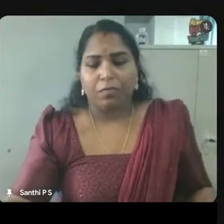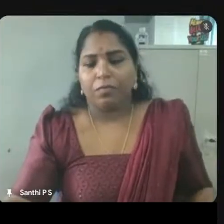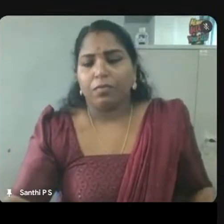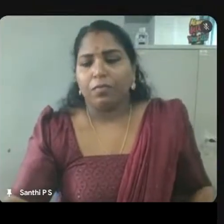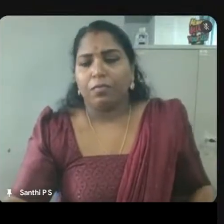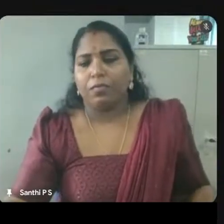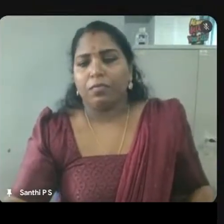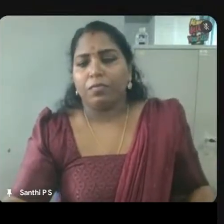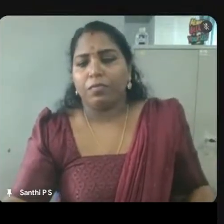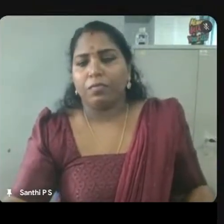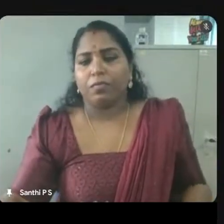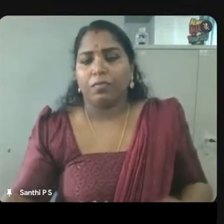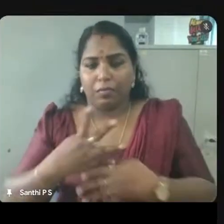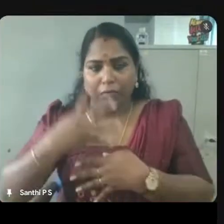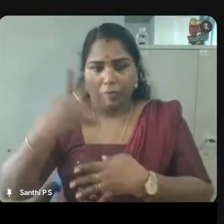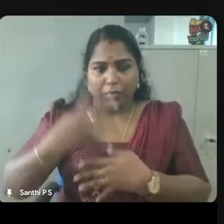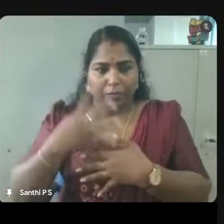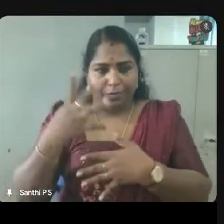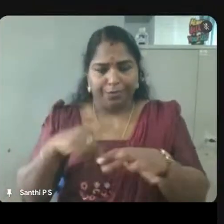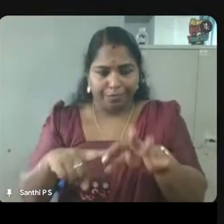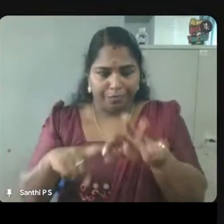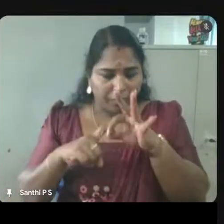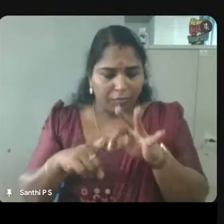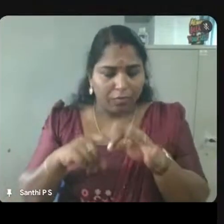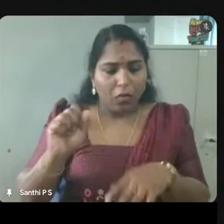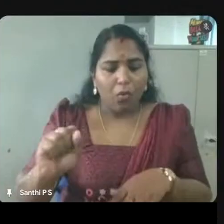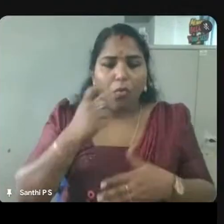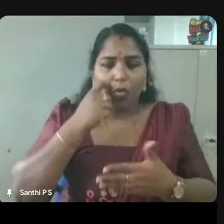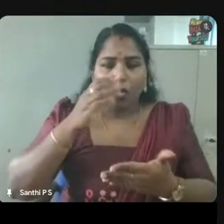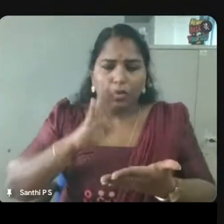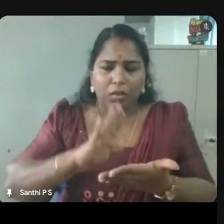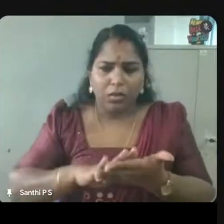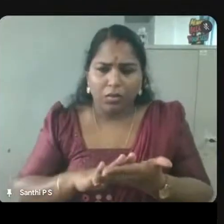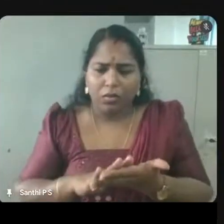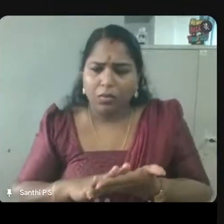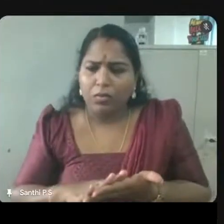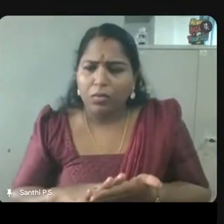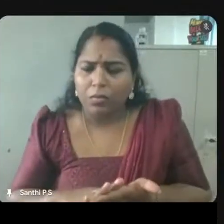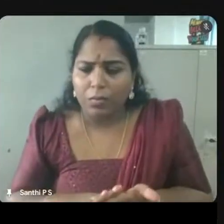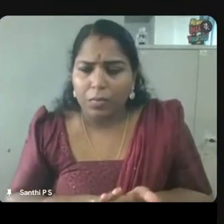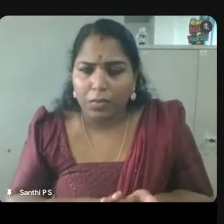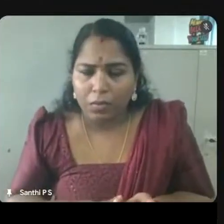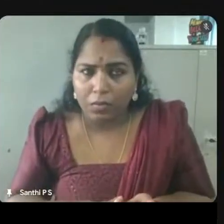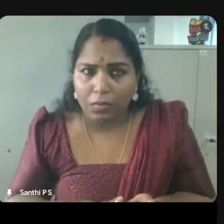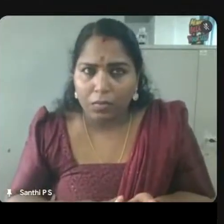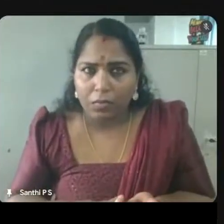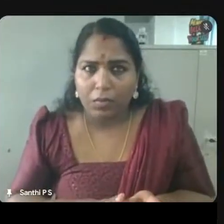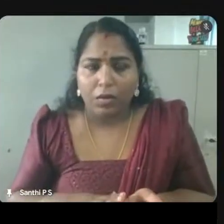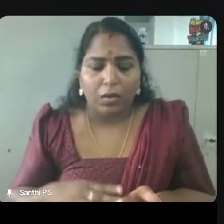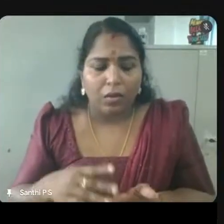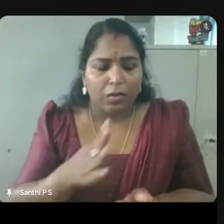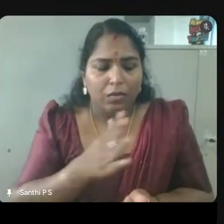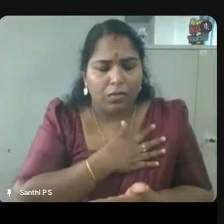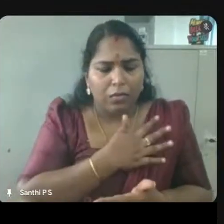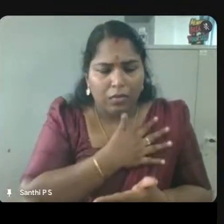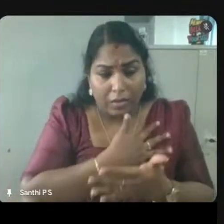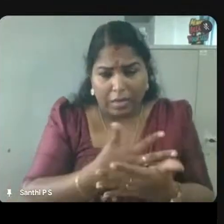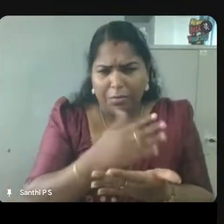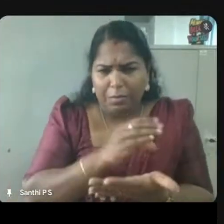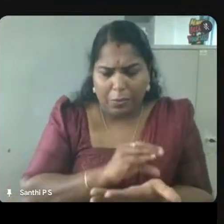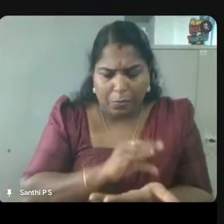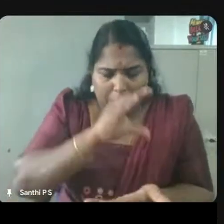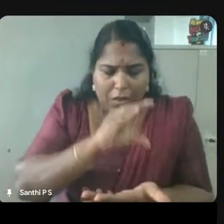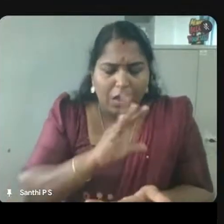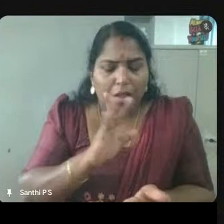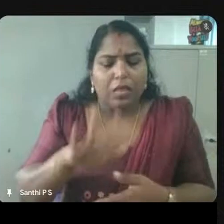എൻ്റെ ഹസ്ബൻഡിന് 31 വയസ്സിൽ കണ്ണിൽ ഞരമ്പിന് പ്രോബ്ലം ഉണ്ടായിരുന്നു. കാഴ്ച കുറഞ്ഞു വന്നു, കംപ്ലീറ്റ് ആയി നഷ്ടപ്പെട്ടു. പിന്നീട് 3 മാസം കൊണ്ട് അത് തനിയെ